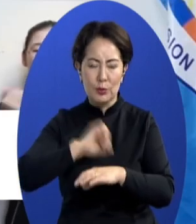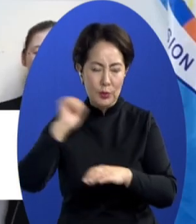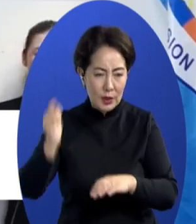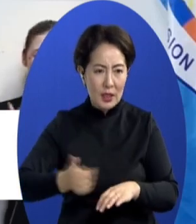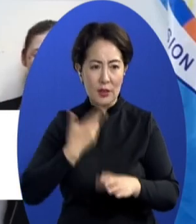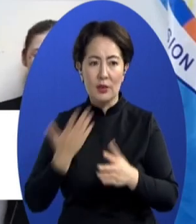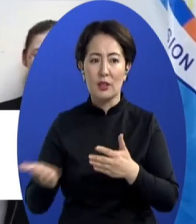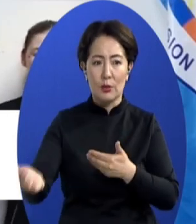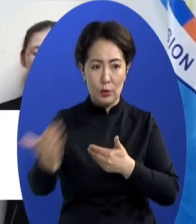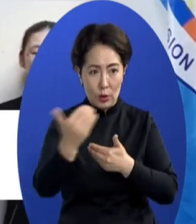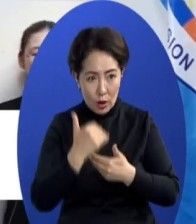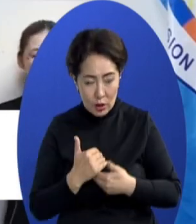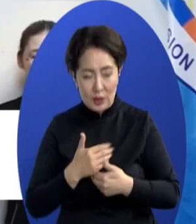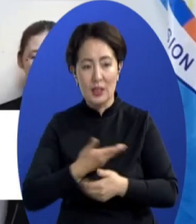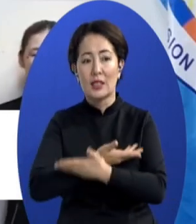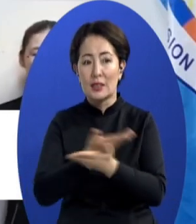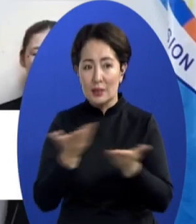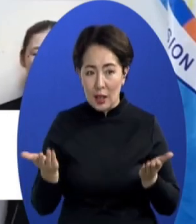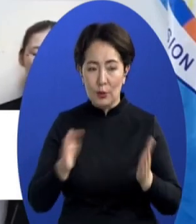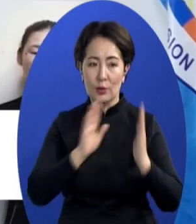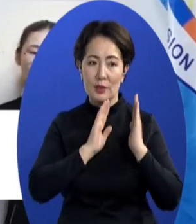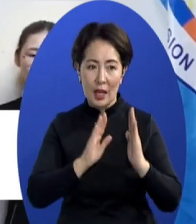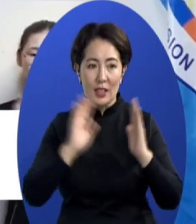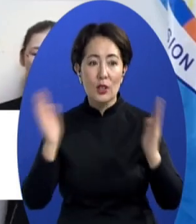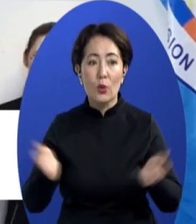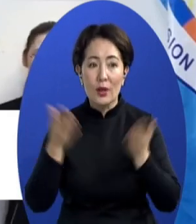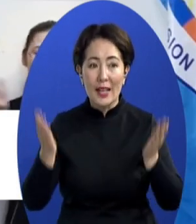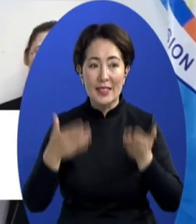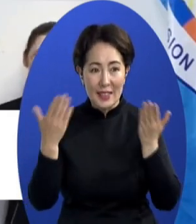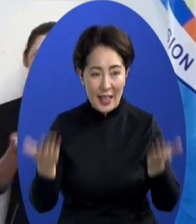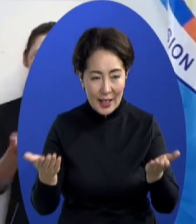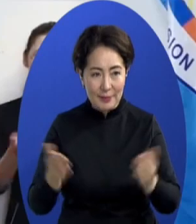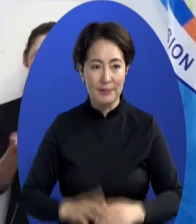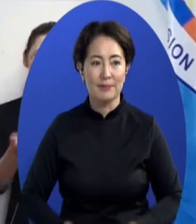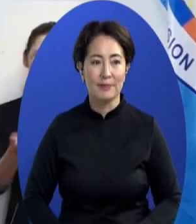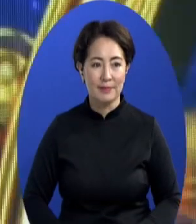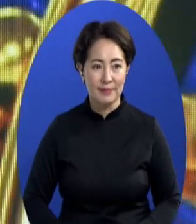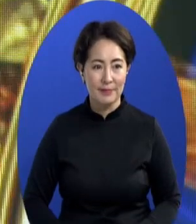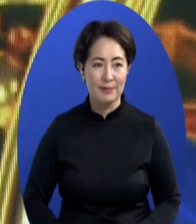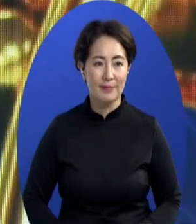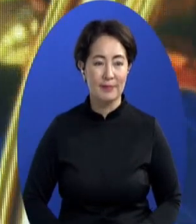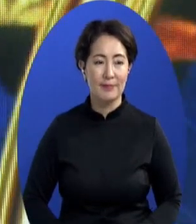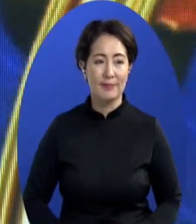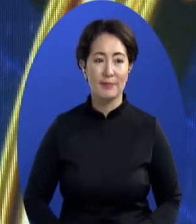идэвхтэй оролцохыг та бүхэндээ хандан уриалж байна. Өнөөдөр